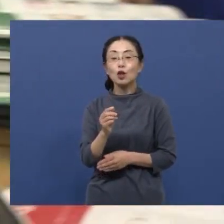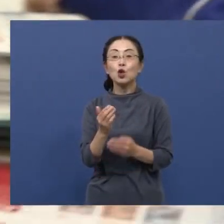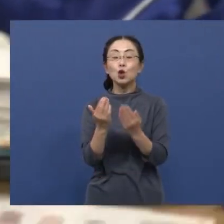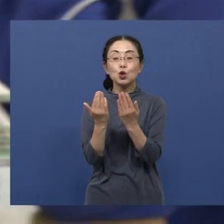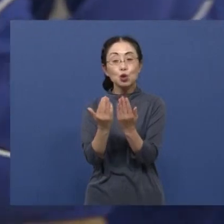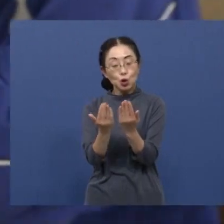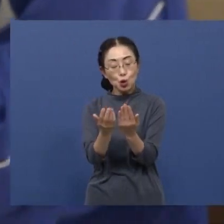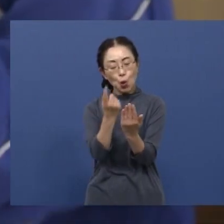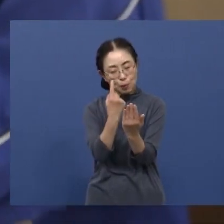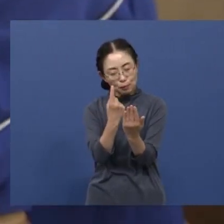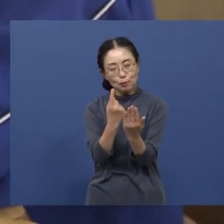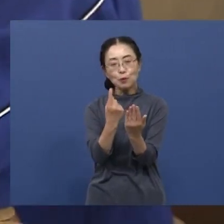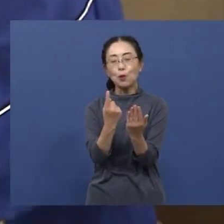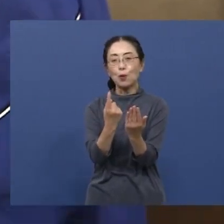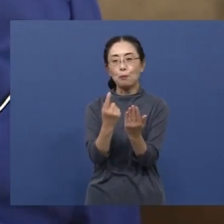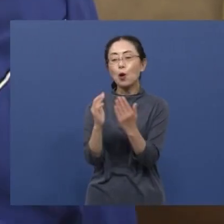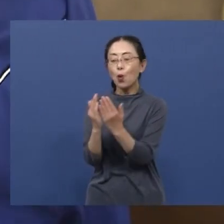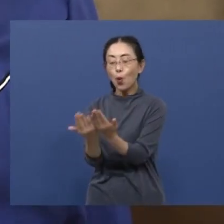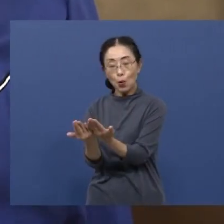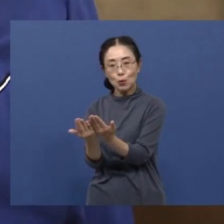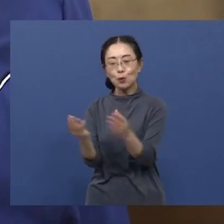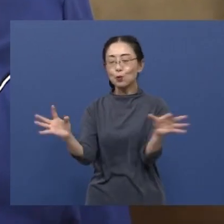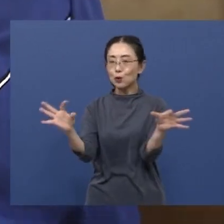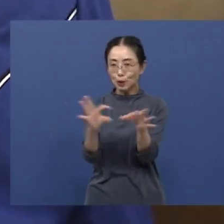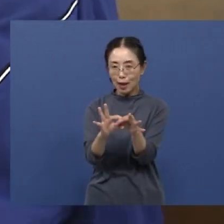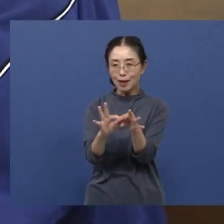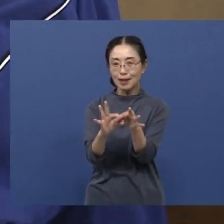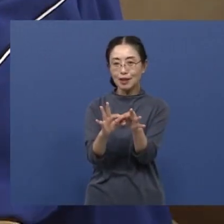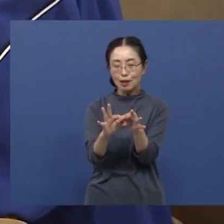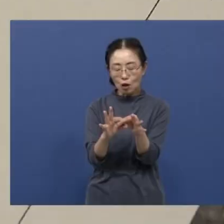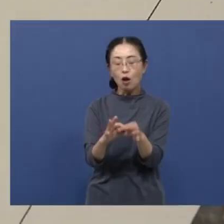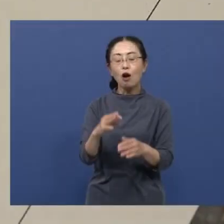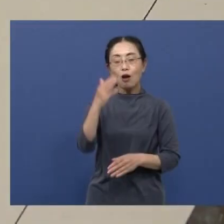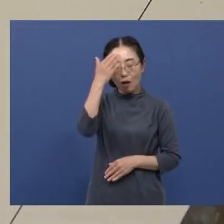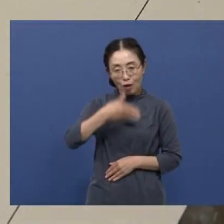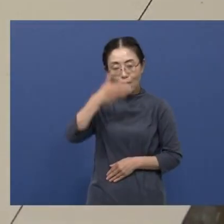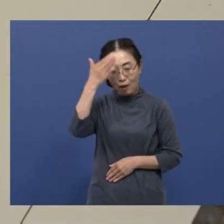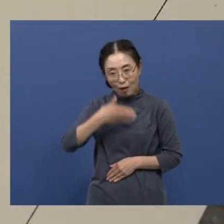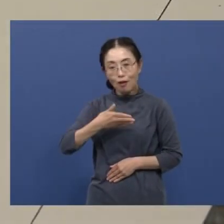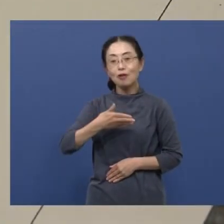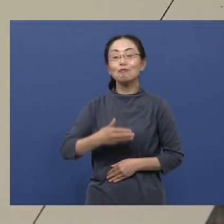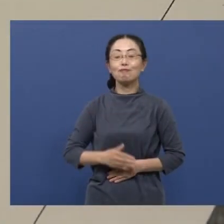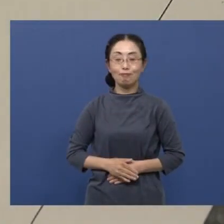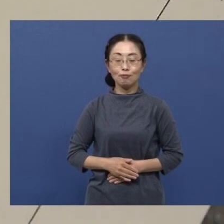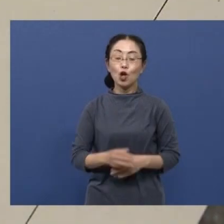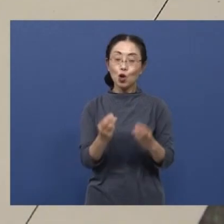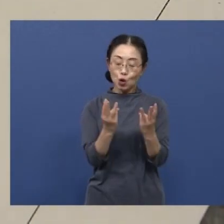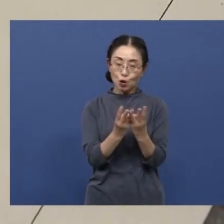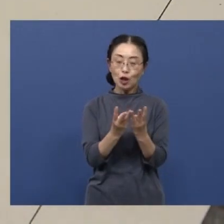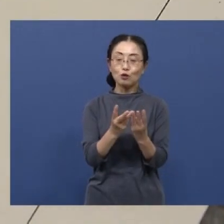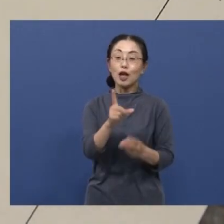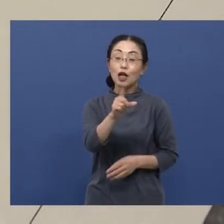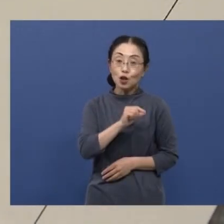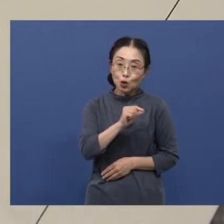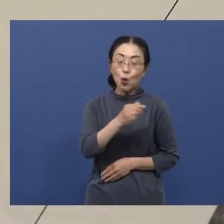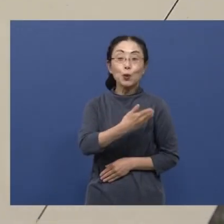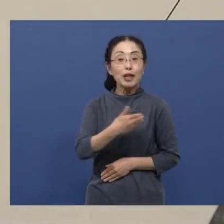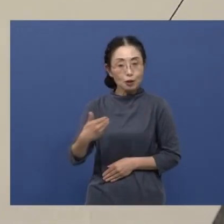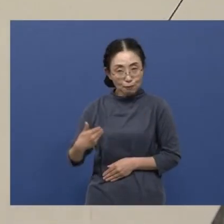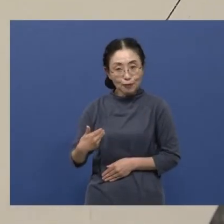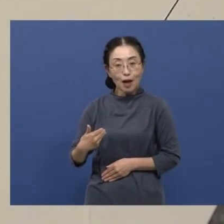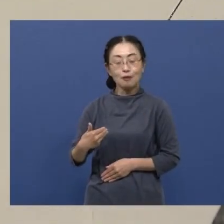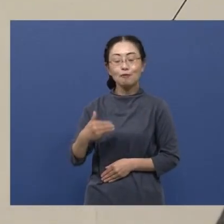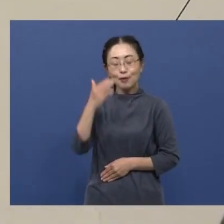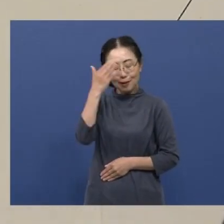を、関連させながら説明して、あ、なるほど、こういうことが数学で生きていくんだっていうところ